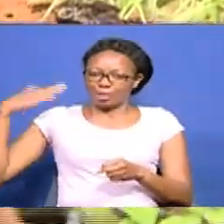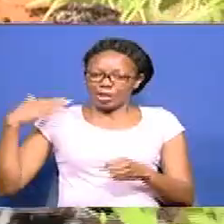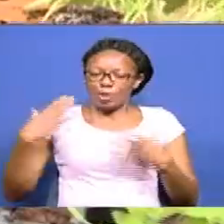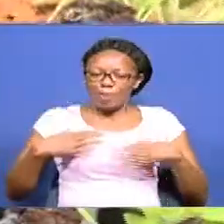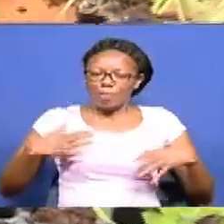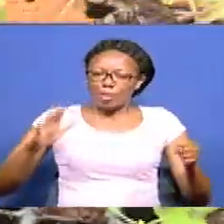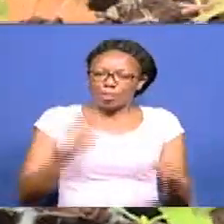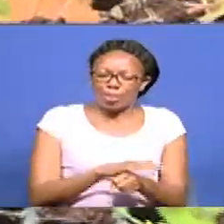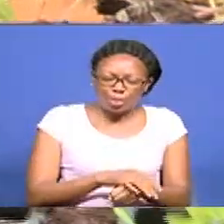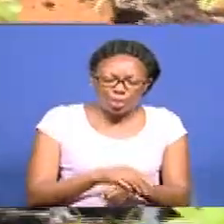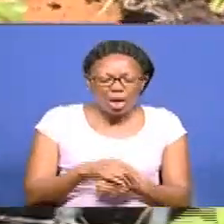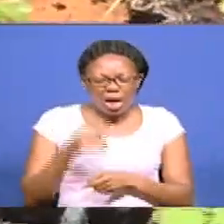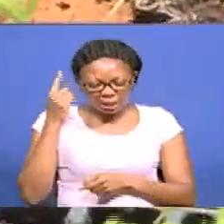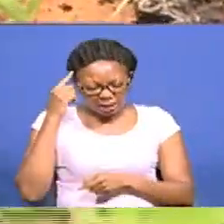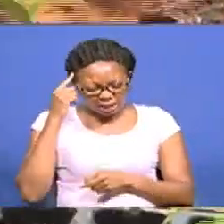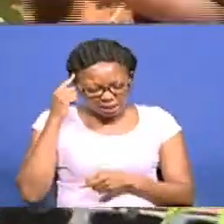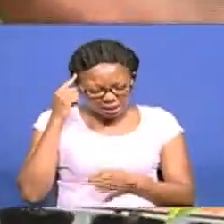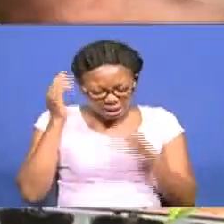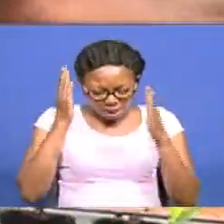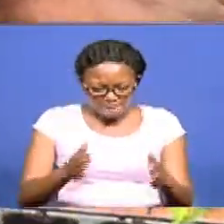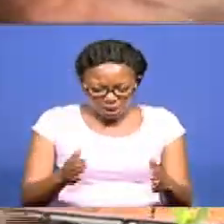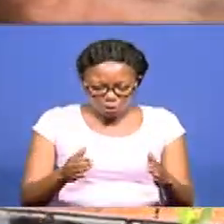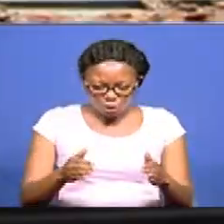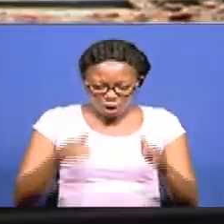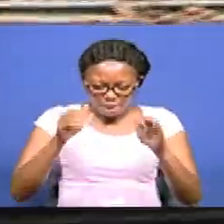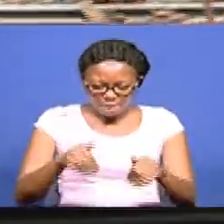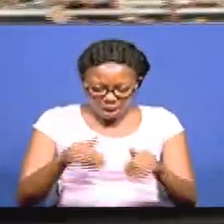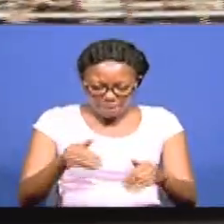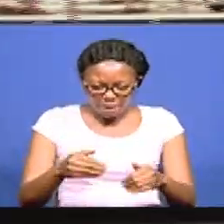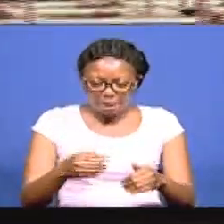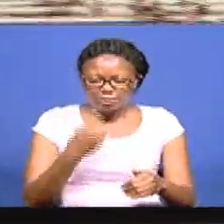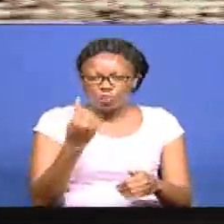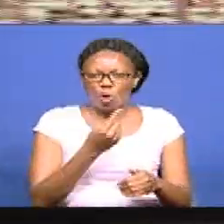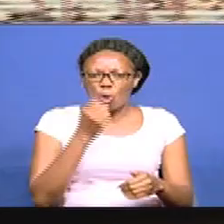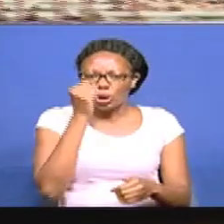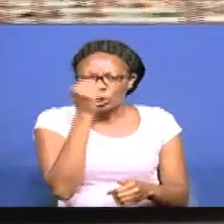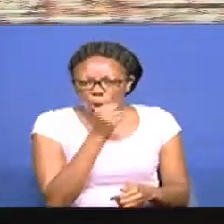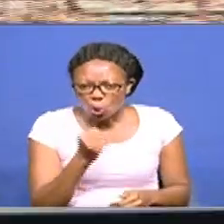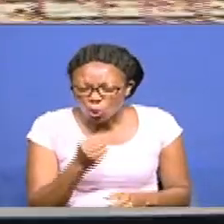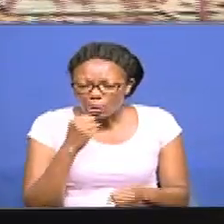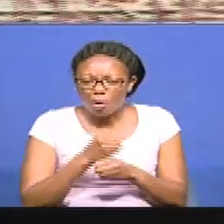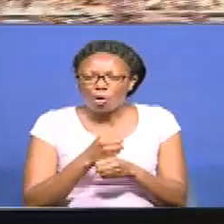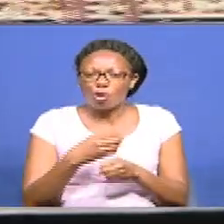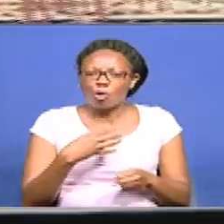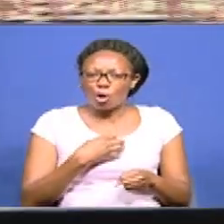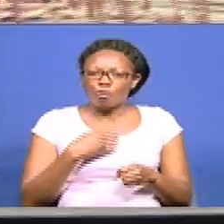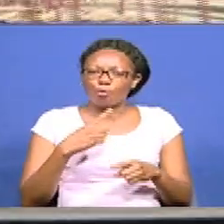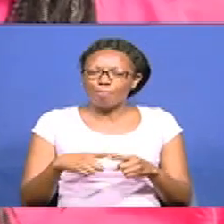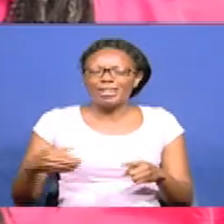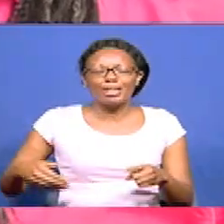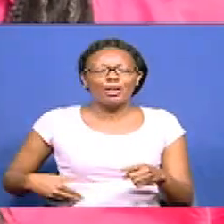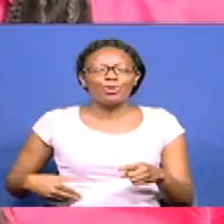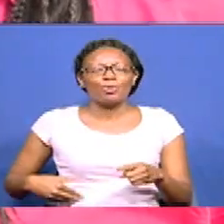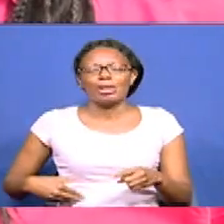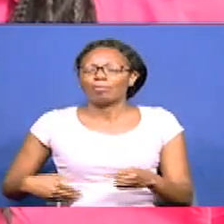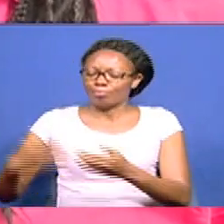watu wengi walidhani kilimo ni cha watu wazee ama waliostaafu, lakini wao wangependa kuwahimiza vijana pia wapende kilimo.